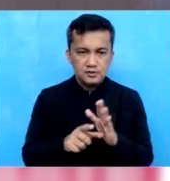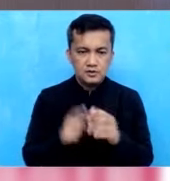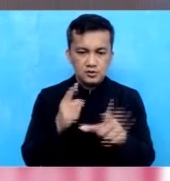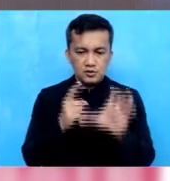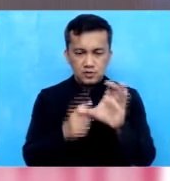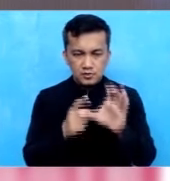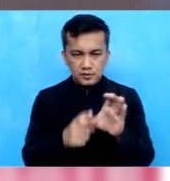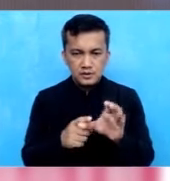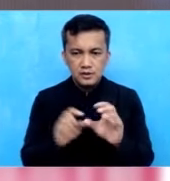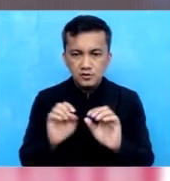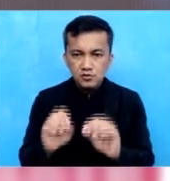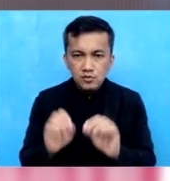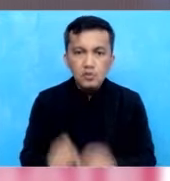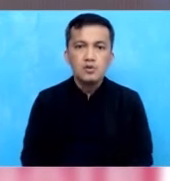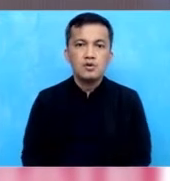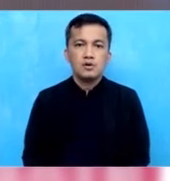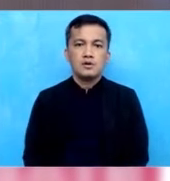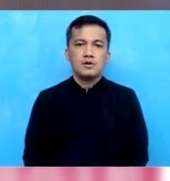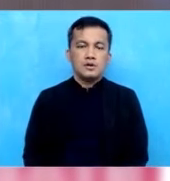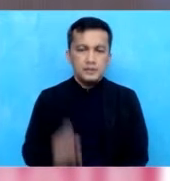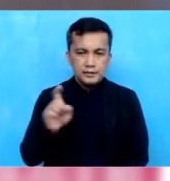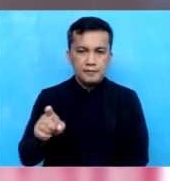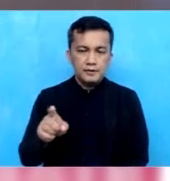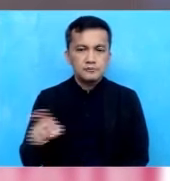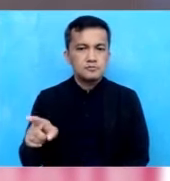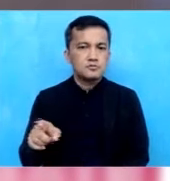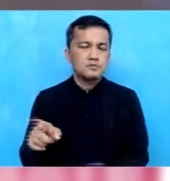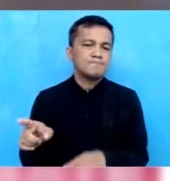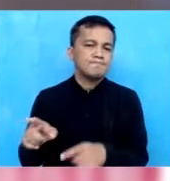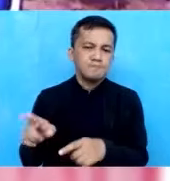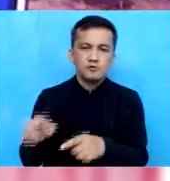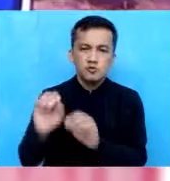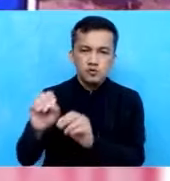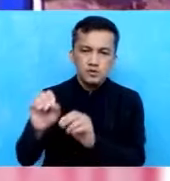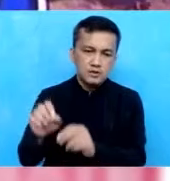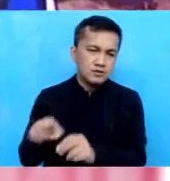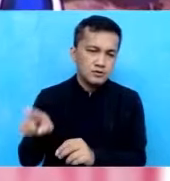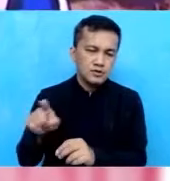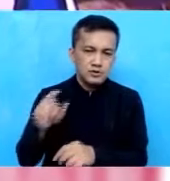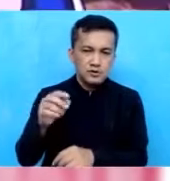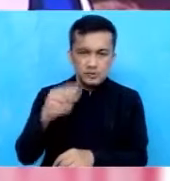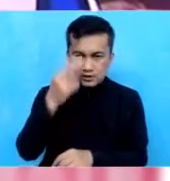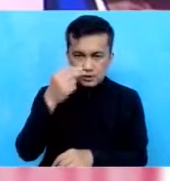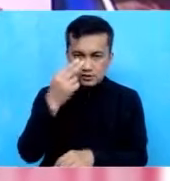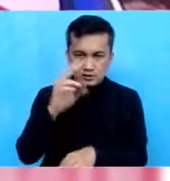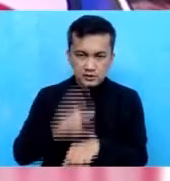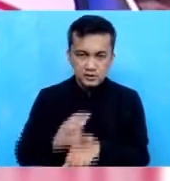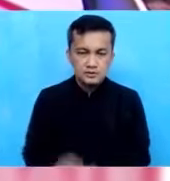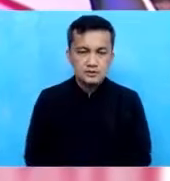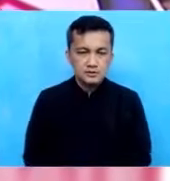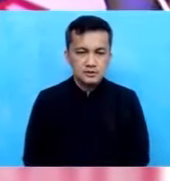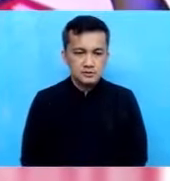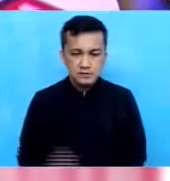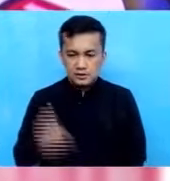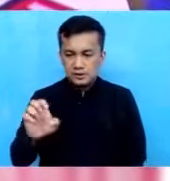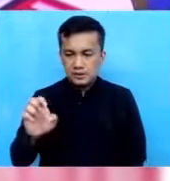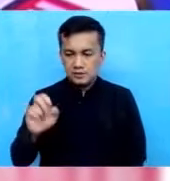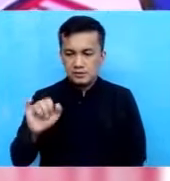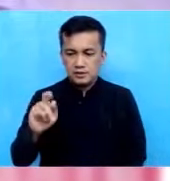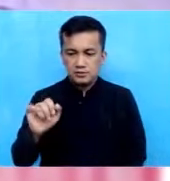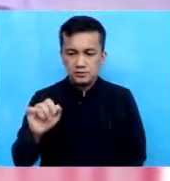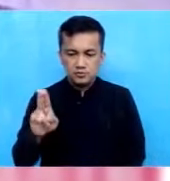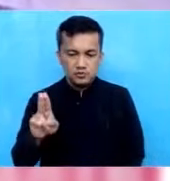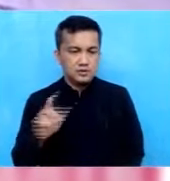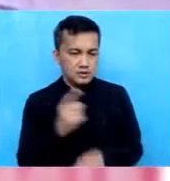tinuturo. So dapat suwituhin din itong Catholic Church. Sagot naman ni Espiritu, tama naman na bigyan ng